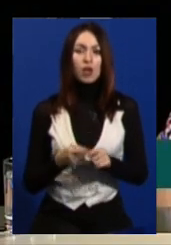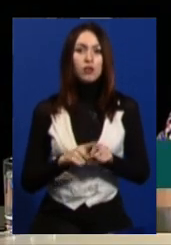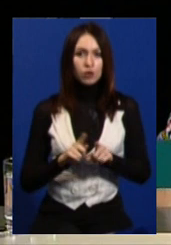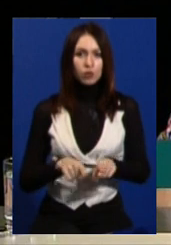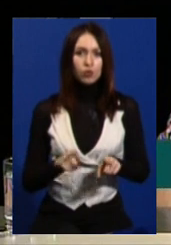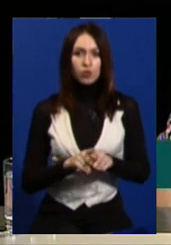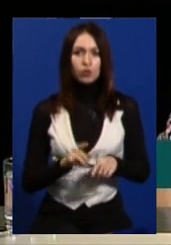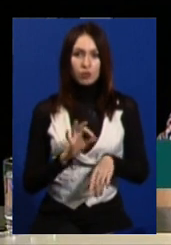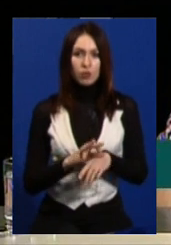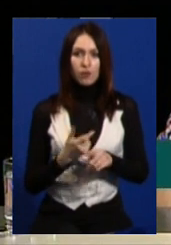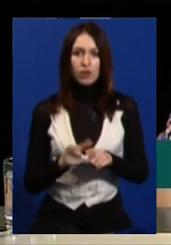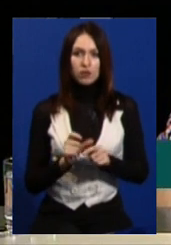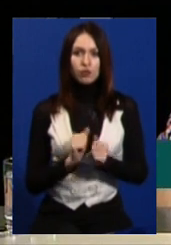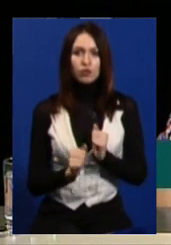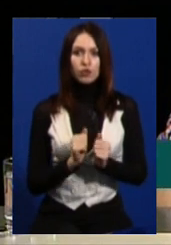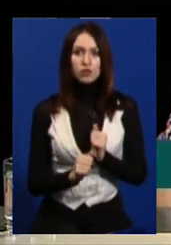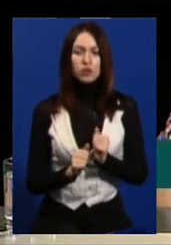этих заболеваний достаточно часто.